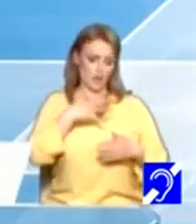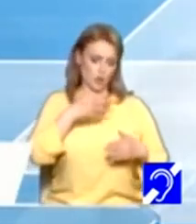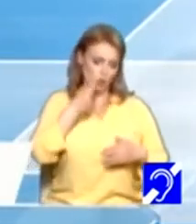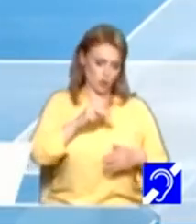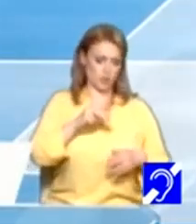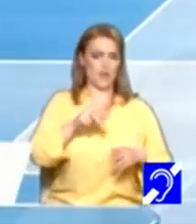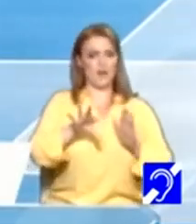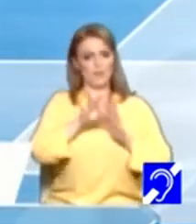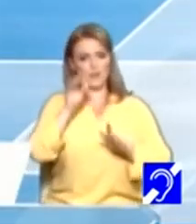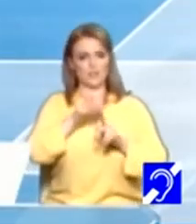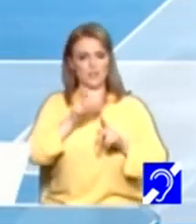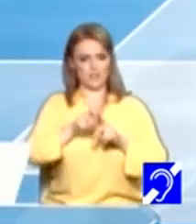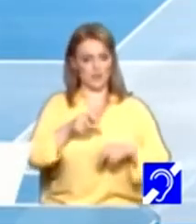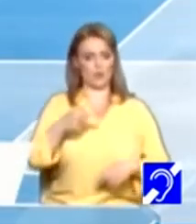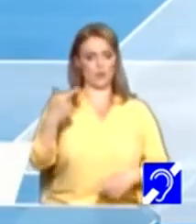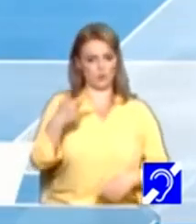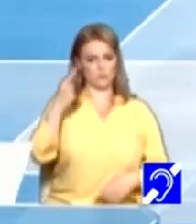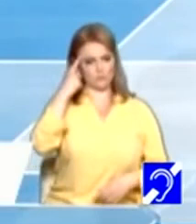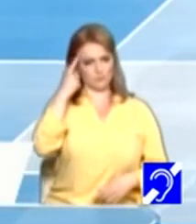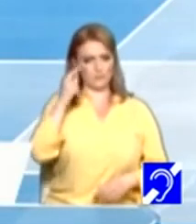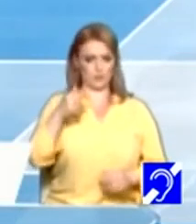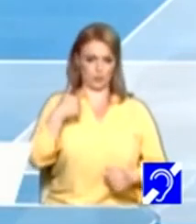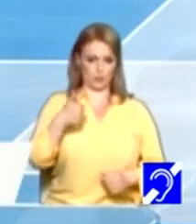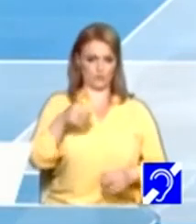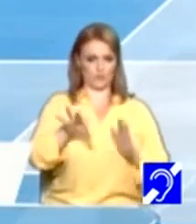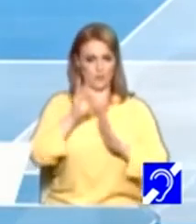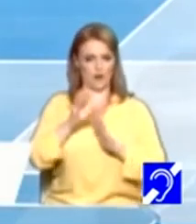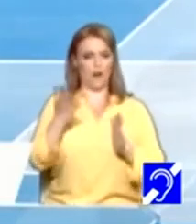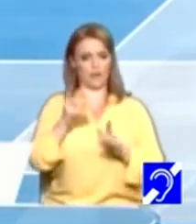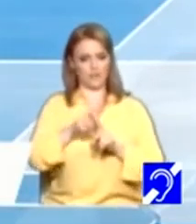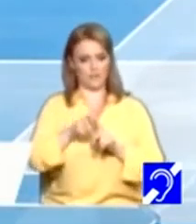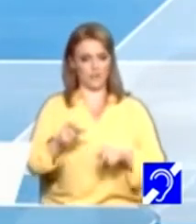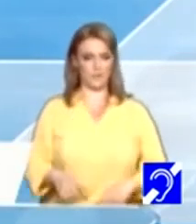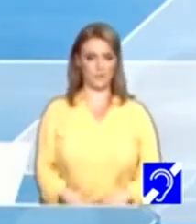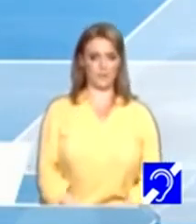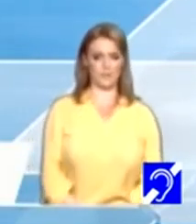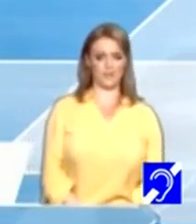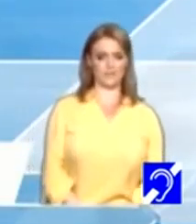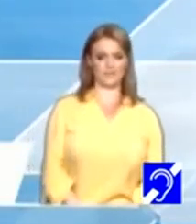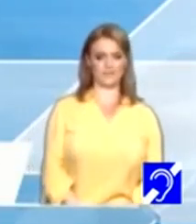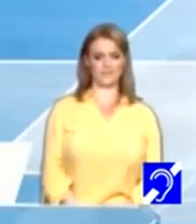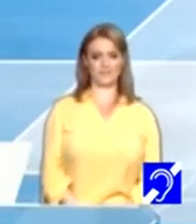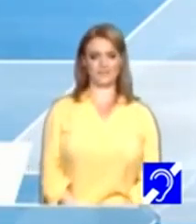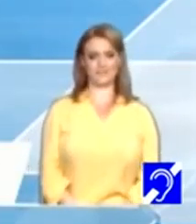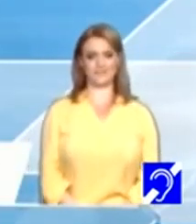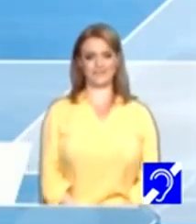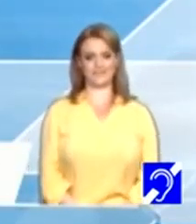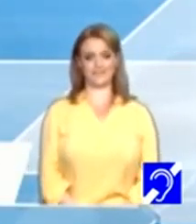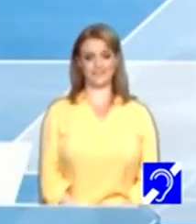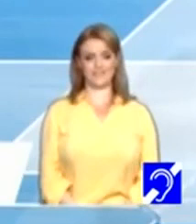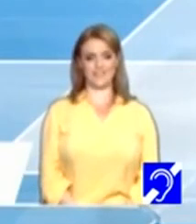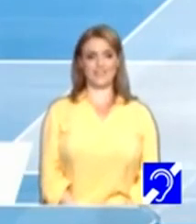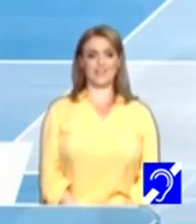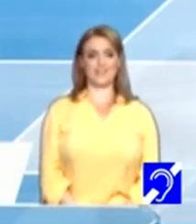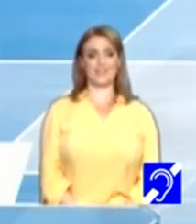mai mult treabă și tare sper că... Faceți cu siguranță viața moderatorilor mai ușoară și viața colegilor care țin cronometru și care au